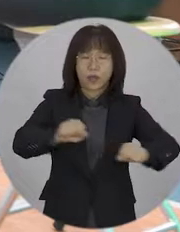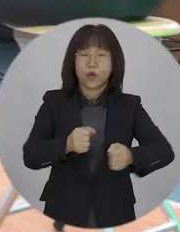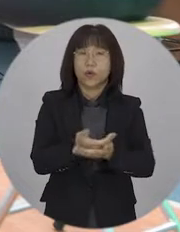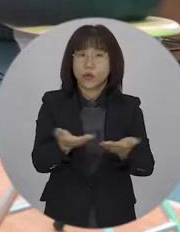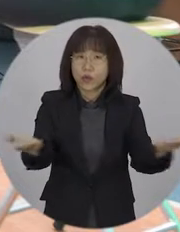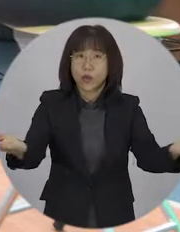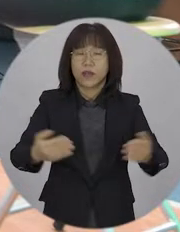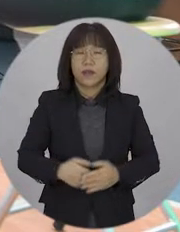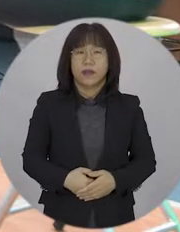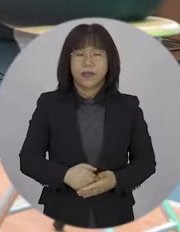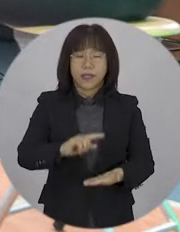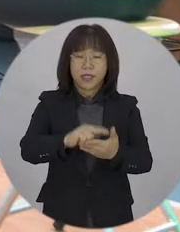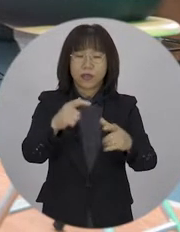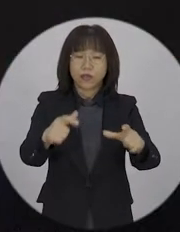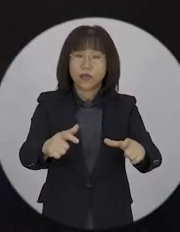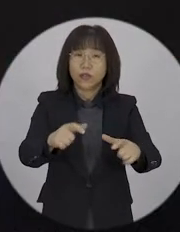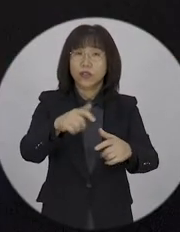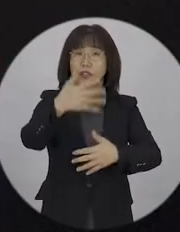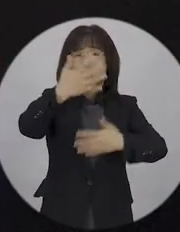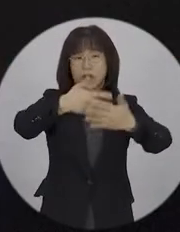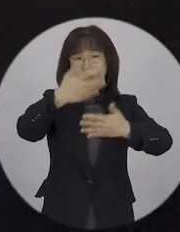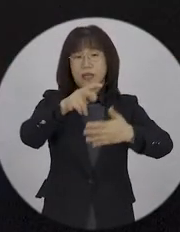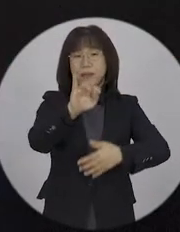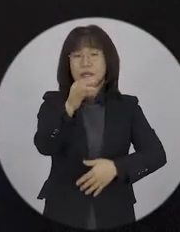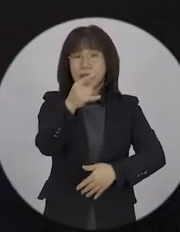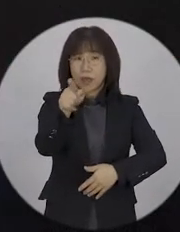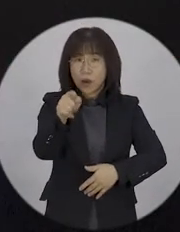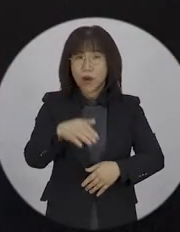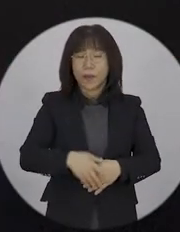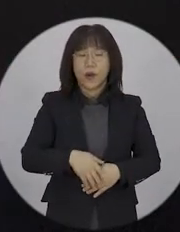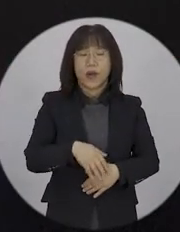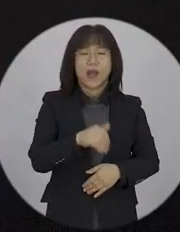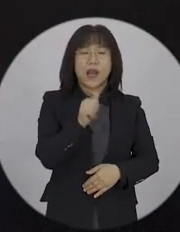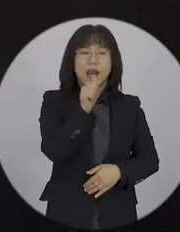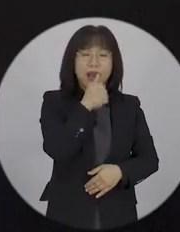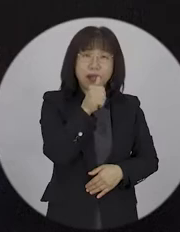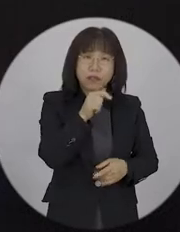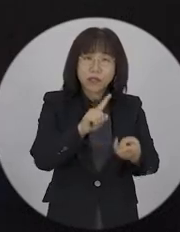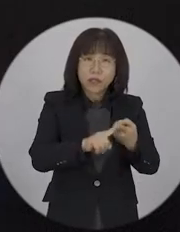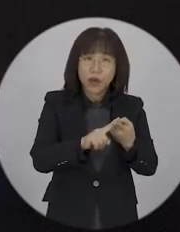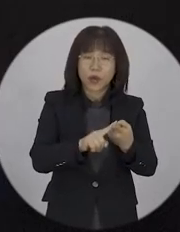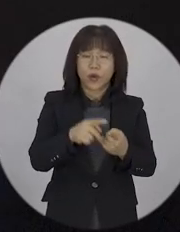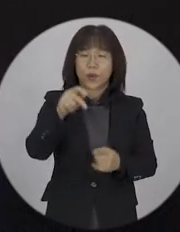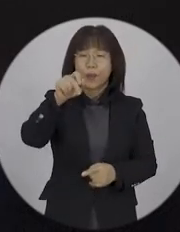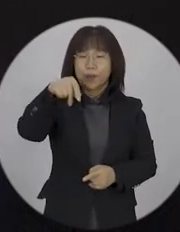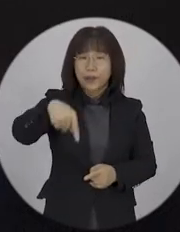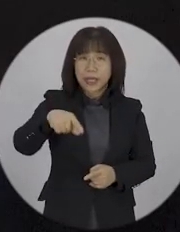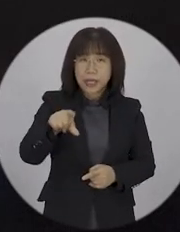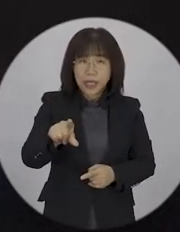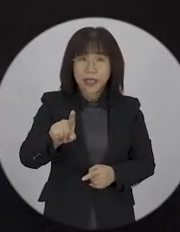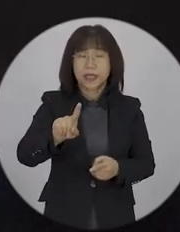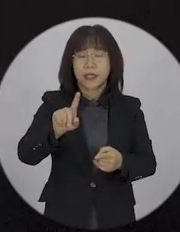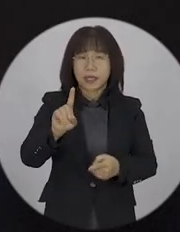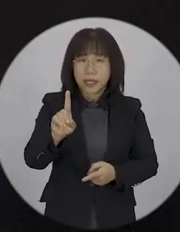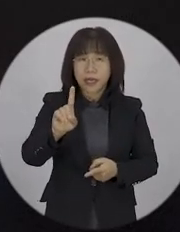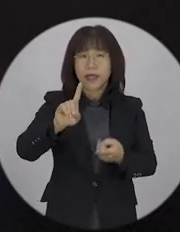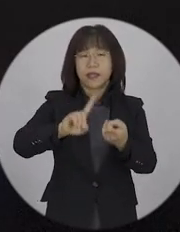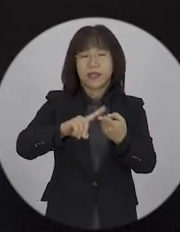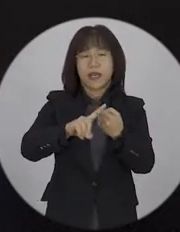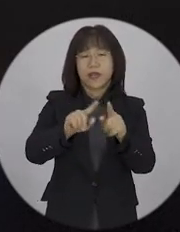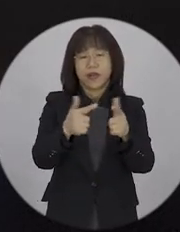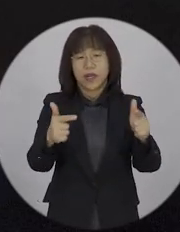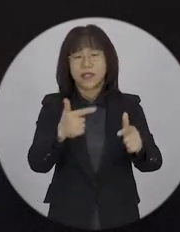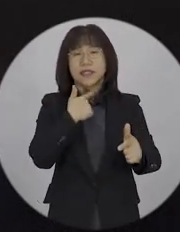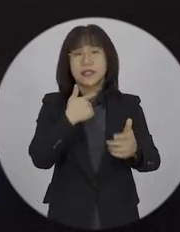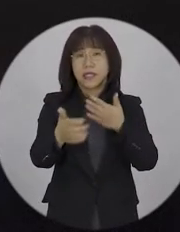펼쳐왔습니다. 강서구 영상미디어센터에서는 아나운서 및 PD 체험 등 영상미디어에 관심 있는 청소년들이